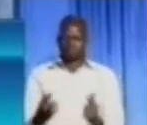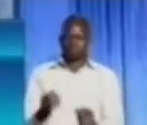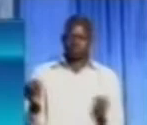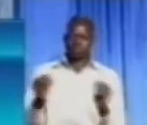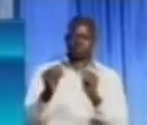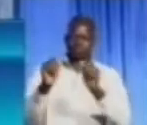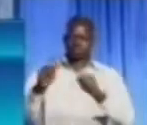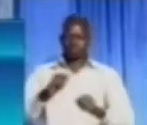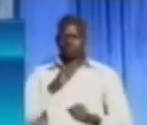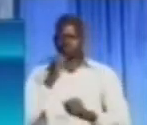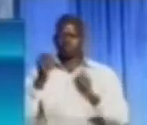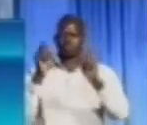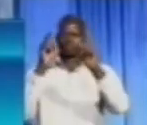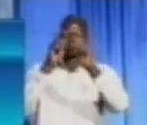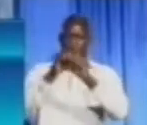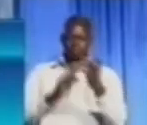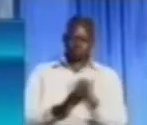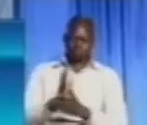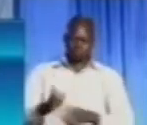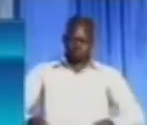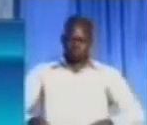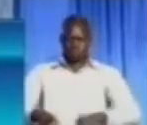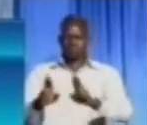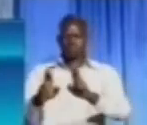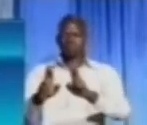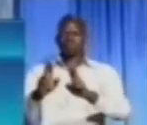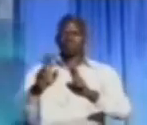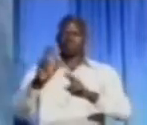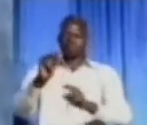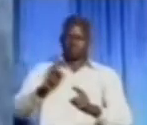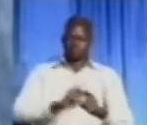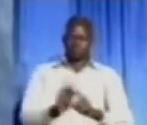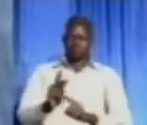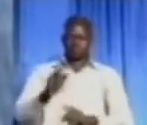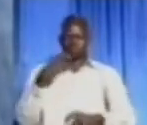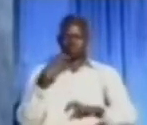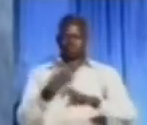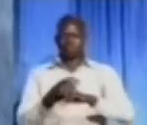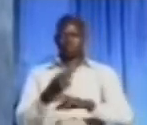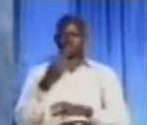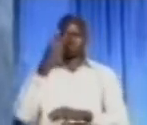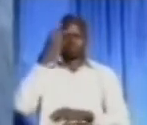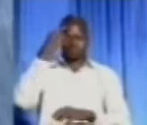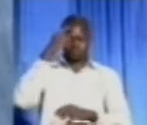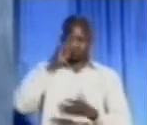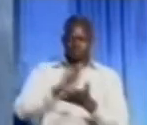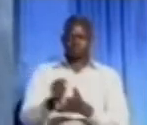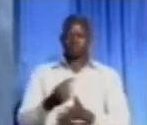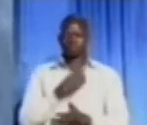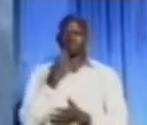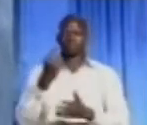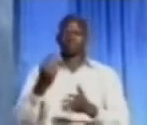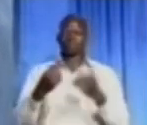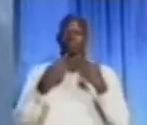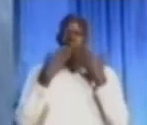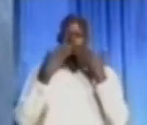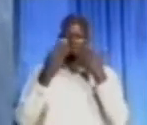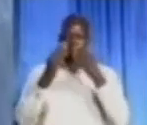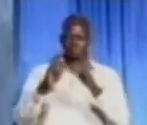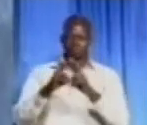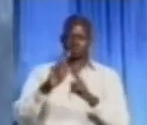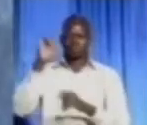atteint difficilement par des pistes non carrossables, c'est vraiment difficile. Et c'est pour ça que je dis encore une fois que je remercie le gouvernement